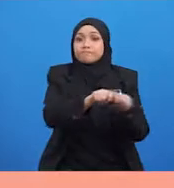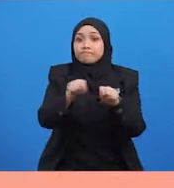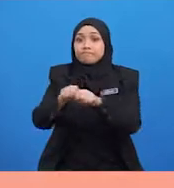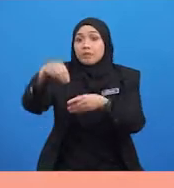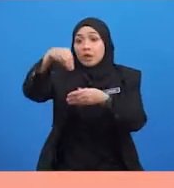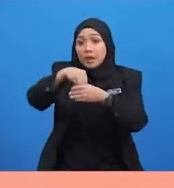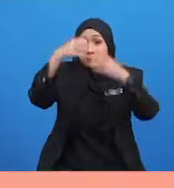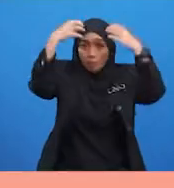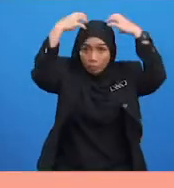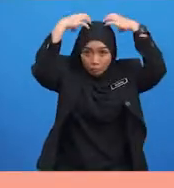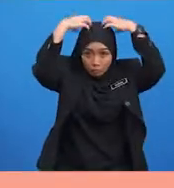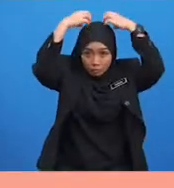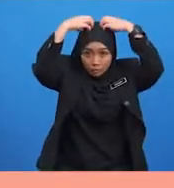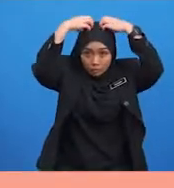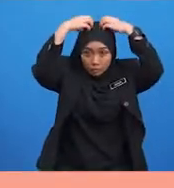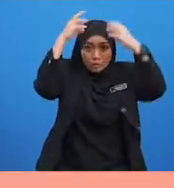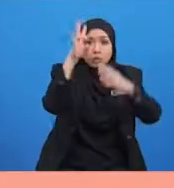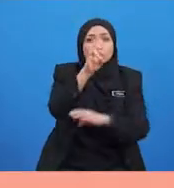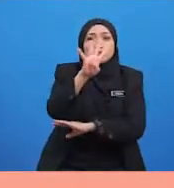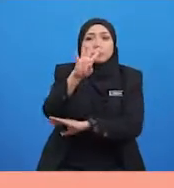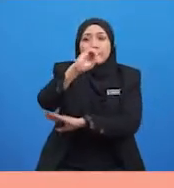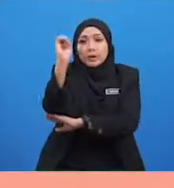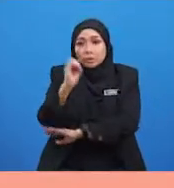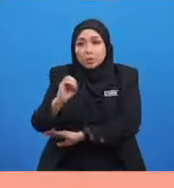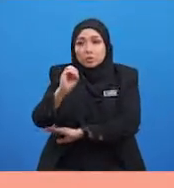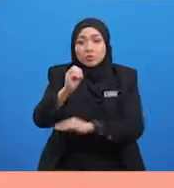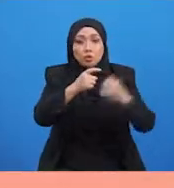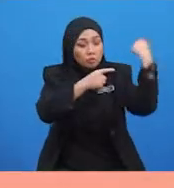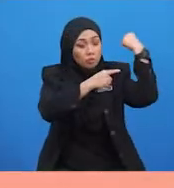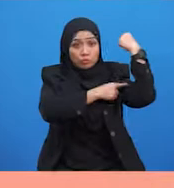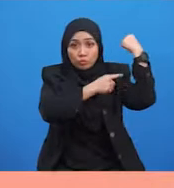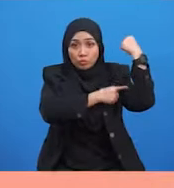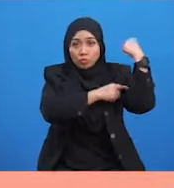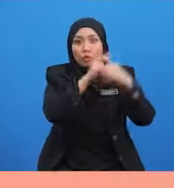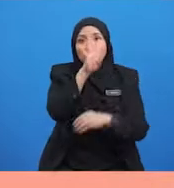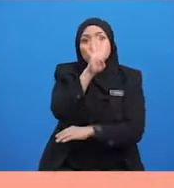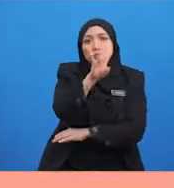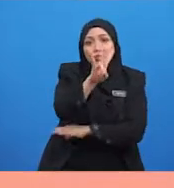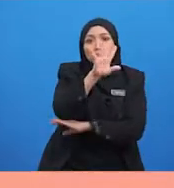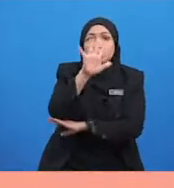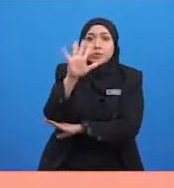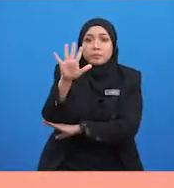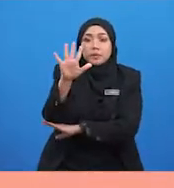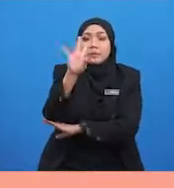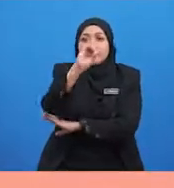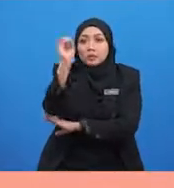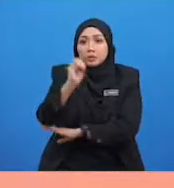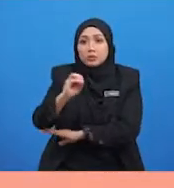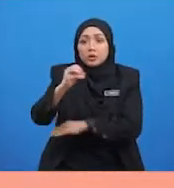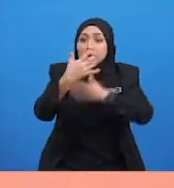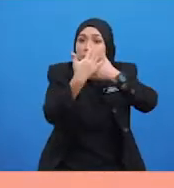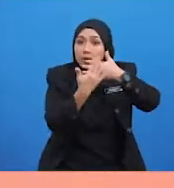otak, 74%, otot, 75%, darah,